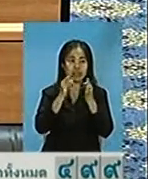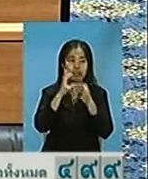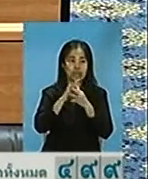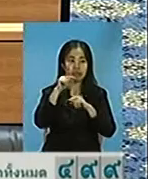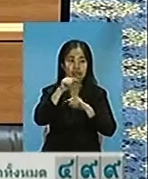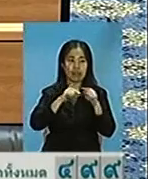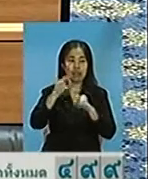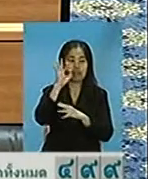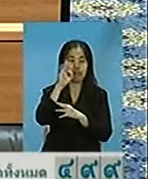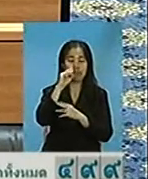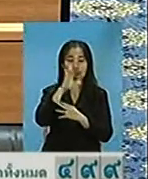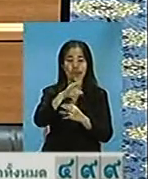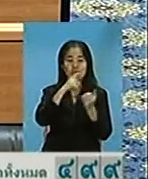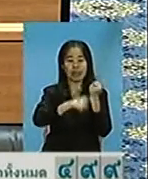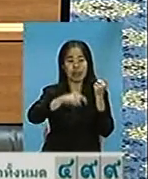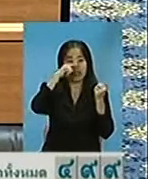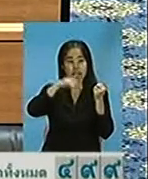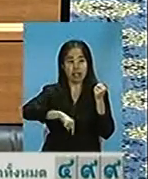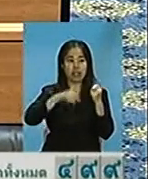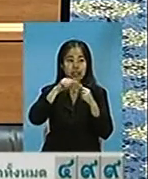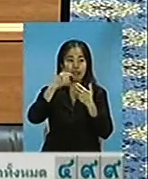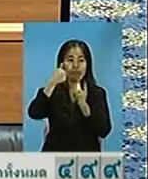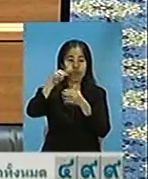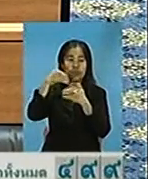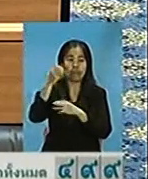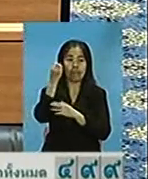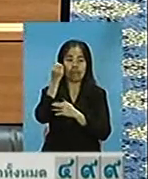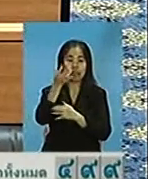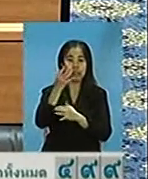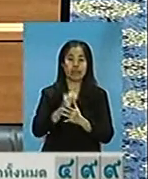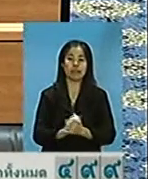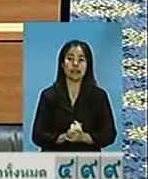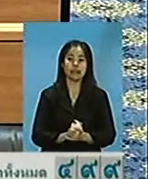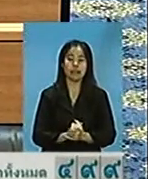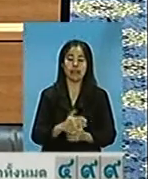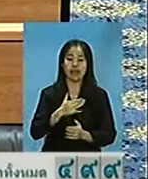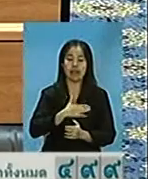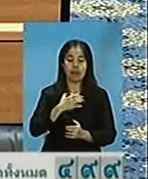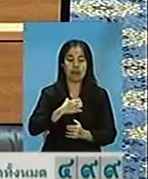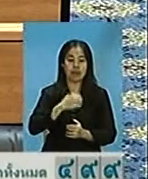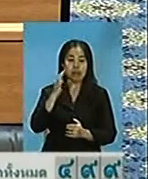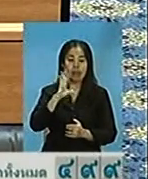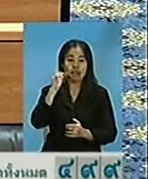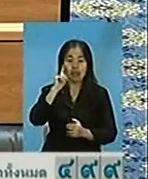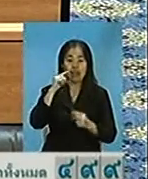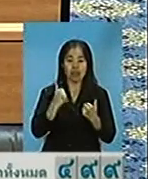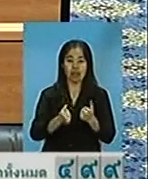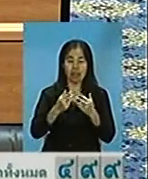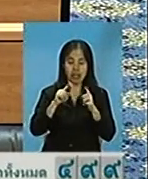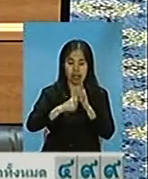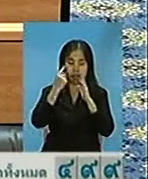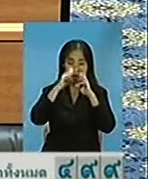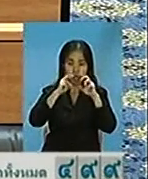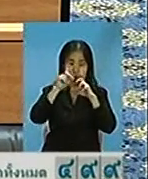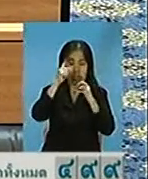ของยางในประเทศไทยเราส่งออกทั้งเกือบทั้งสิ้นผมก็อยากให้นะครับวันนี้ท่านไม่ต้องวิจัยฮะห